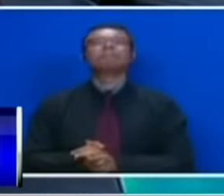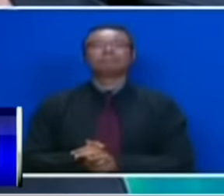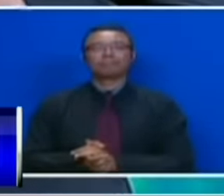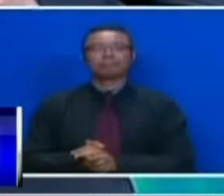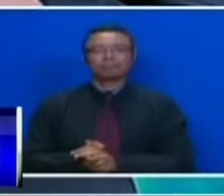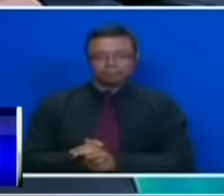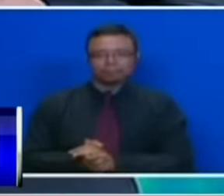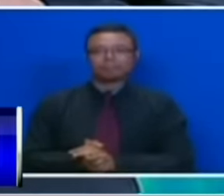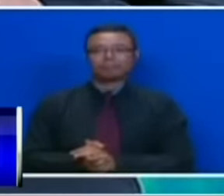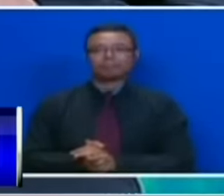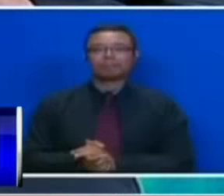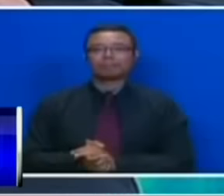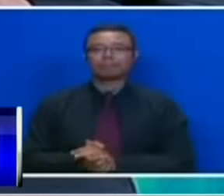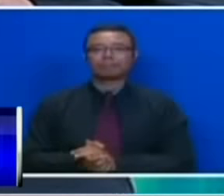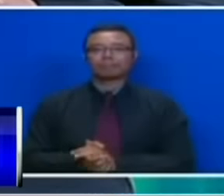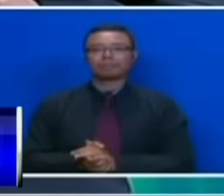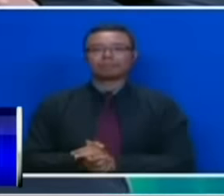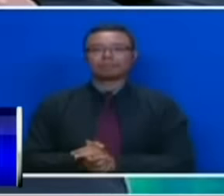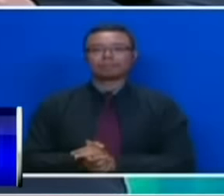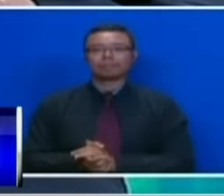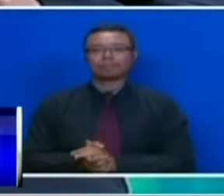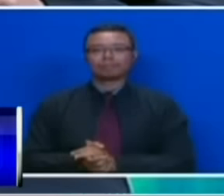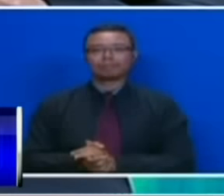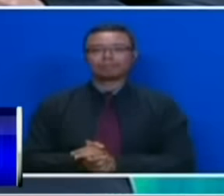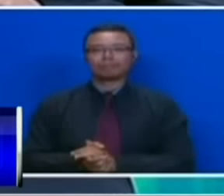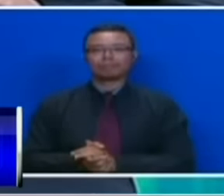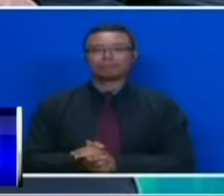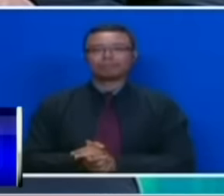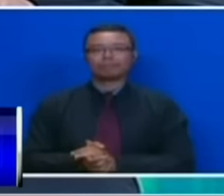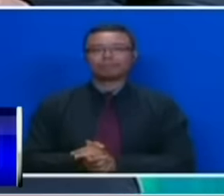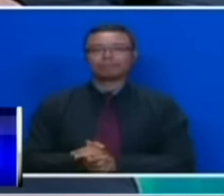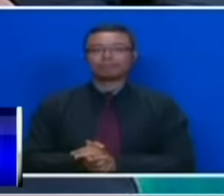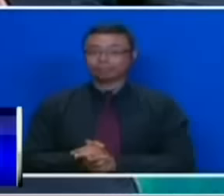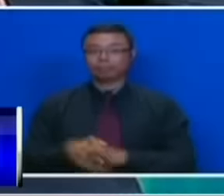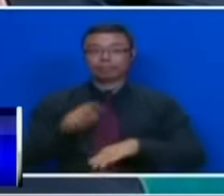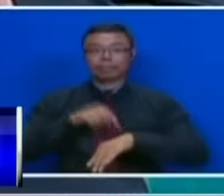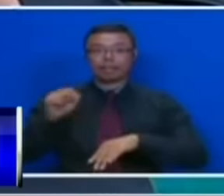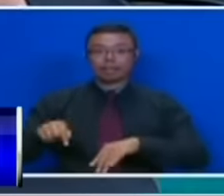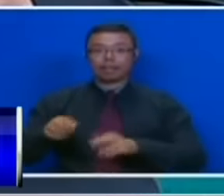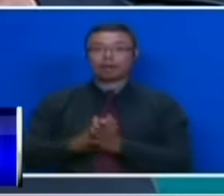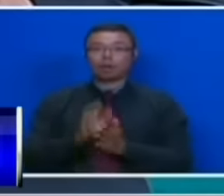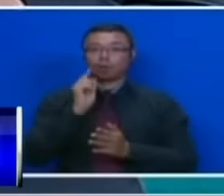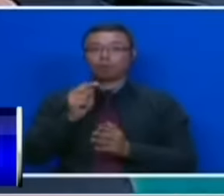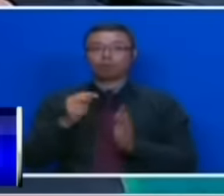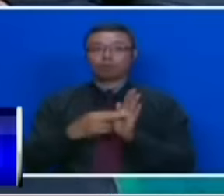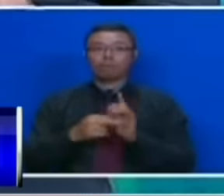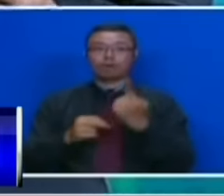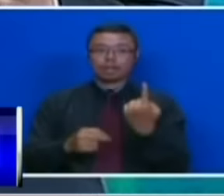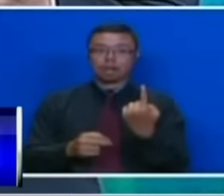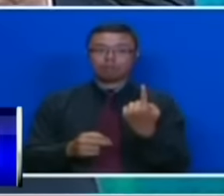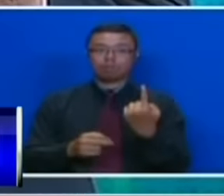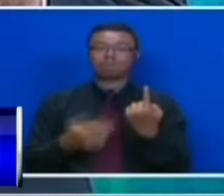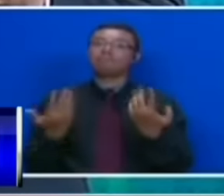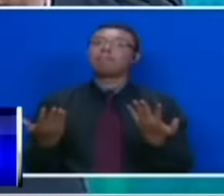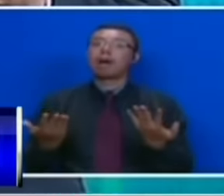Yang di kiri, yang di tengah, yang di kanan, semuanya harap duduk dan tenang. Sekarang untuk paslon 1. Apa